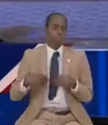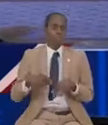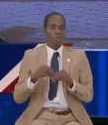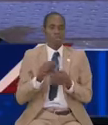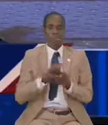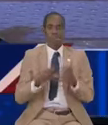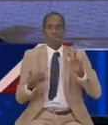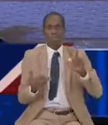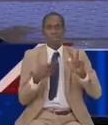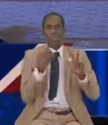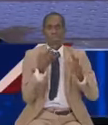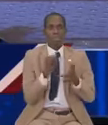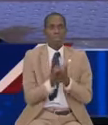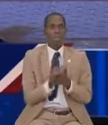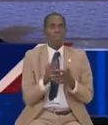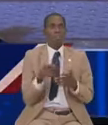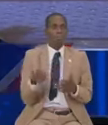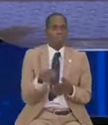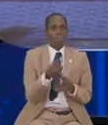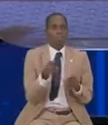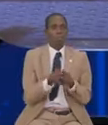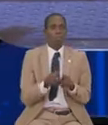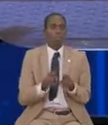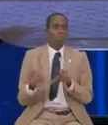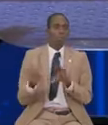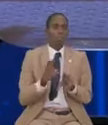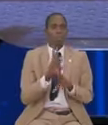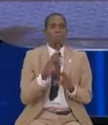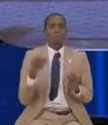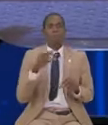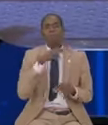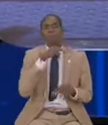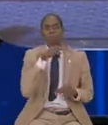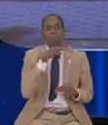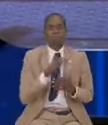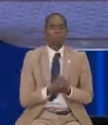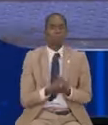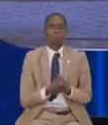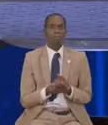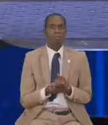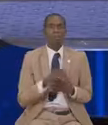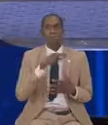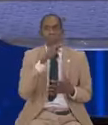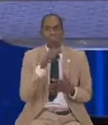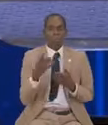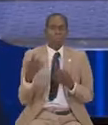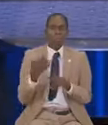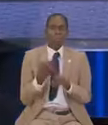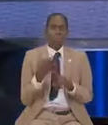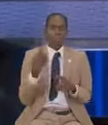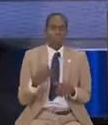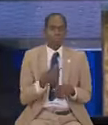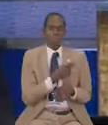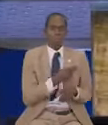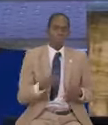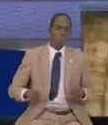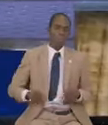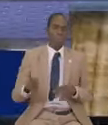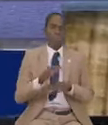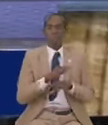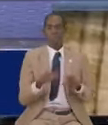vers ces trois qui ne commettent point d'iniquités du palais il ne commet pas